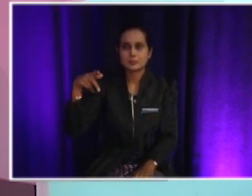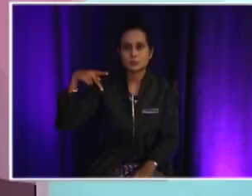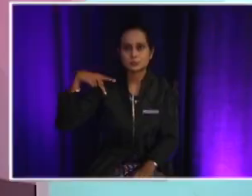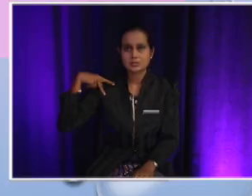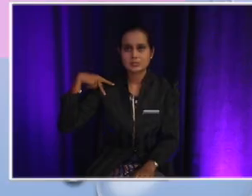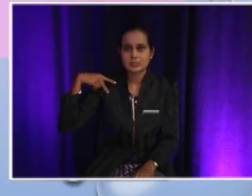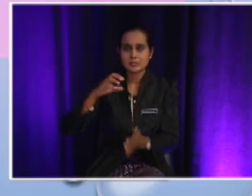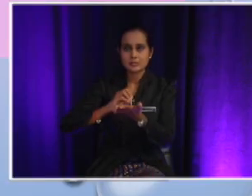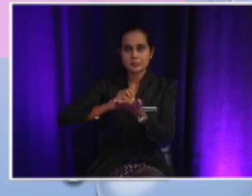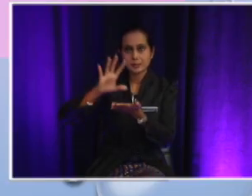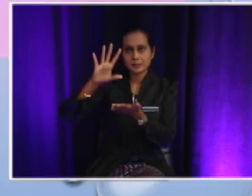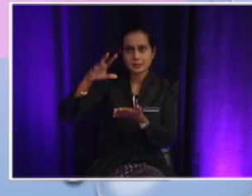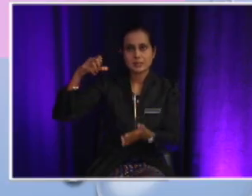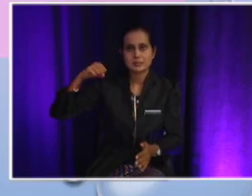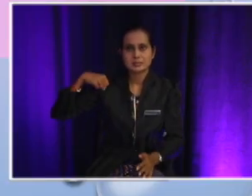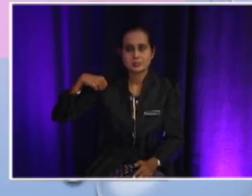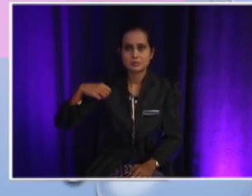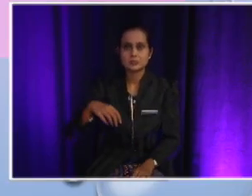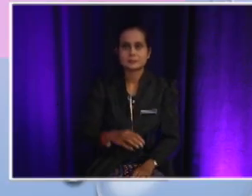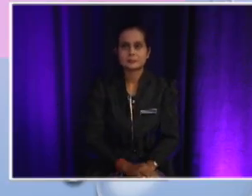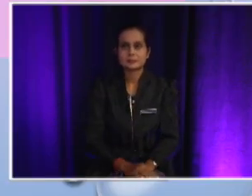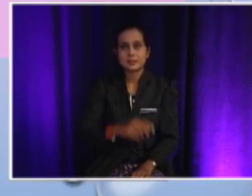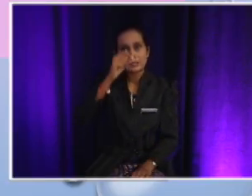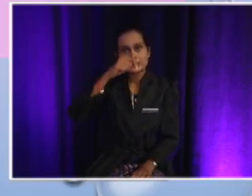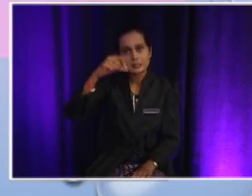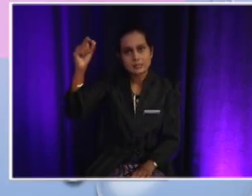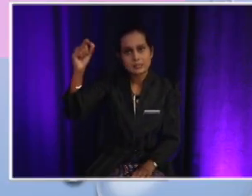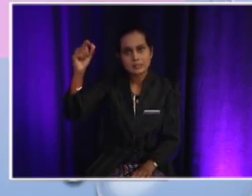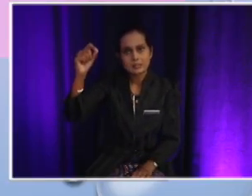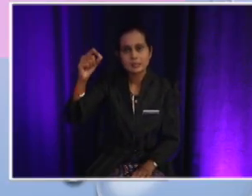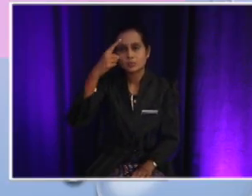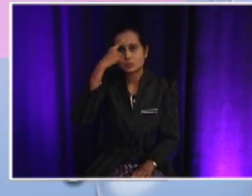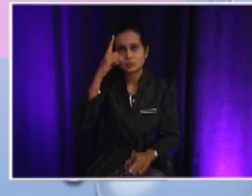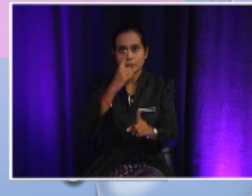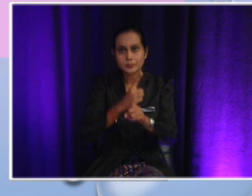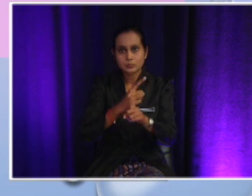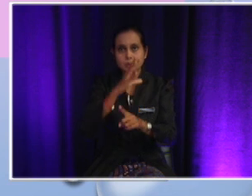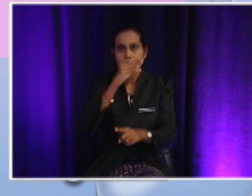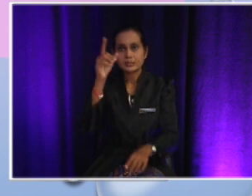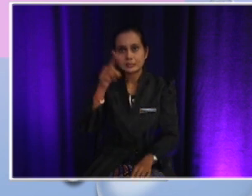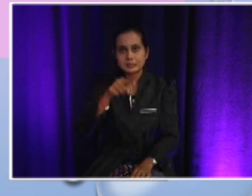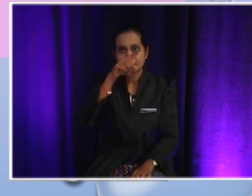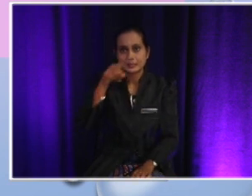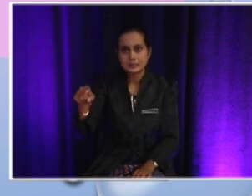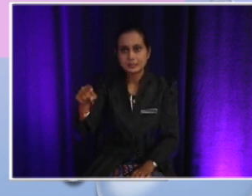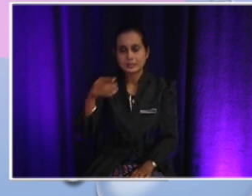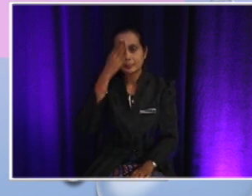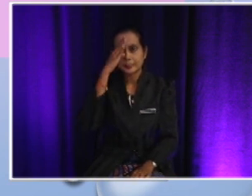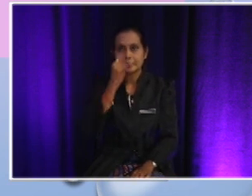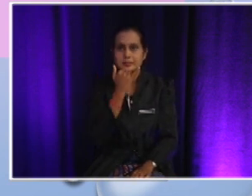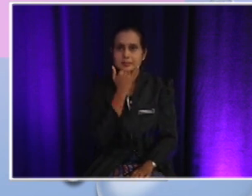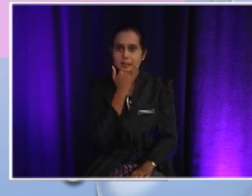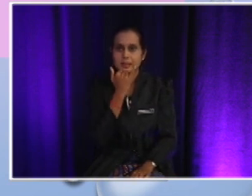melihatkan tandakan right bagi pernyataan yang betul dan pangkah bagi pernyataan yang salah. Pada ruang yang